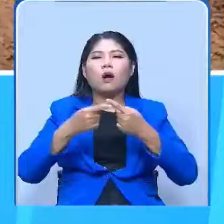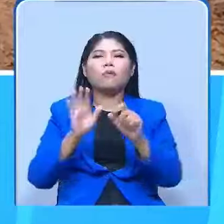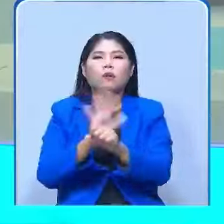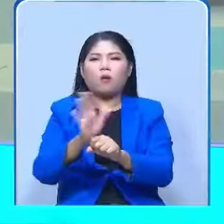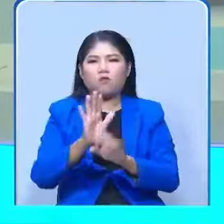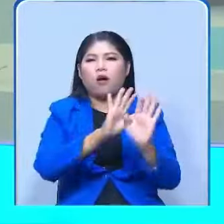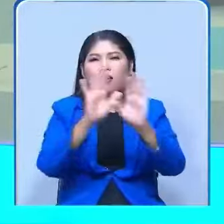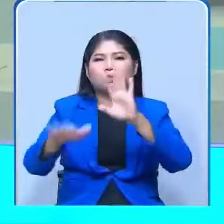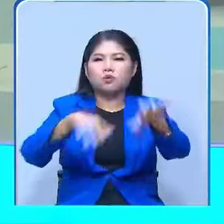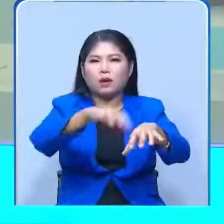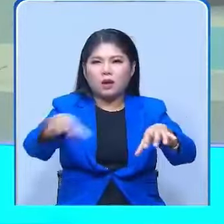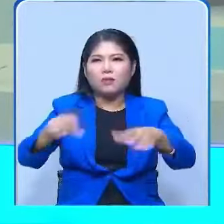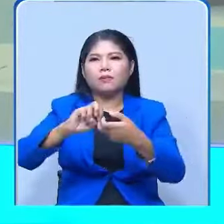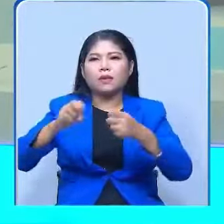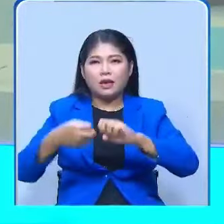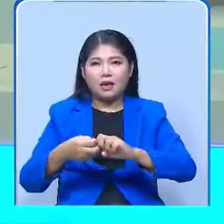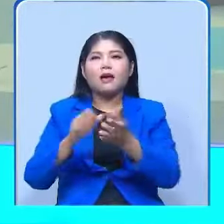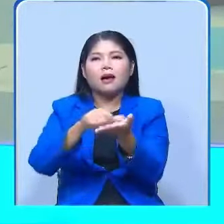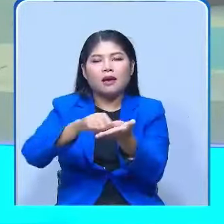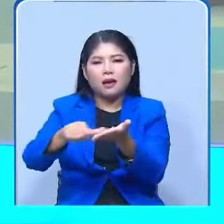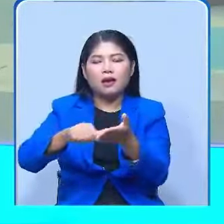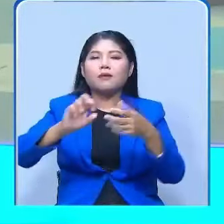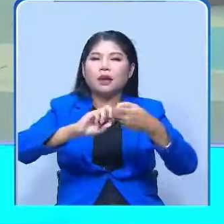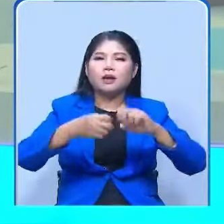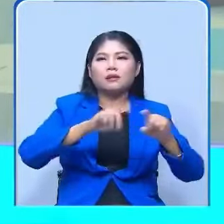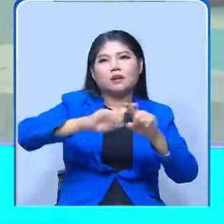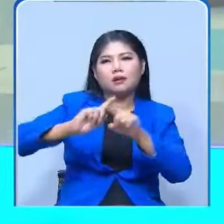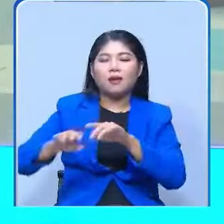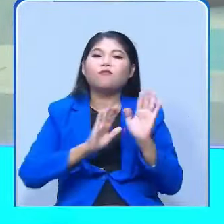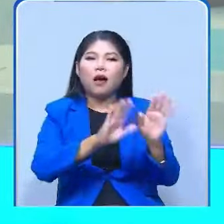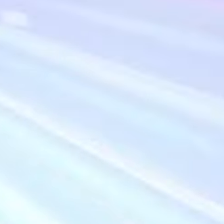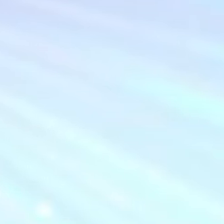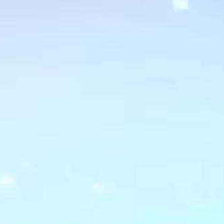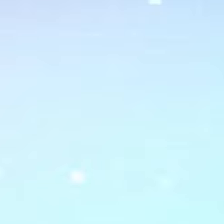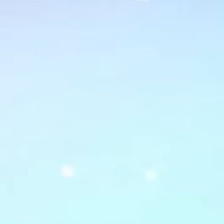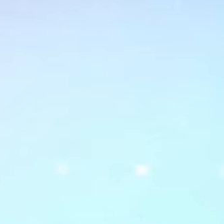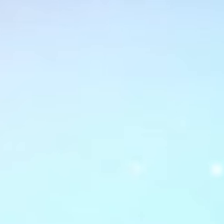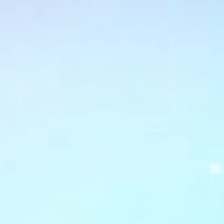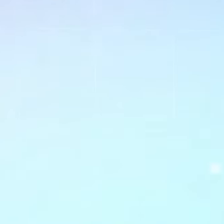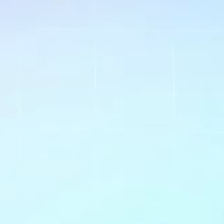คะเพราะฉะนั้นทุกๆปัญหาที่เรานำมาสะท้อนทุกๆพื้นที่เลยฝากถึงหน่วยงานด้วยนะคะ